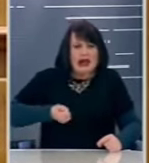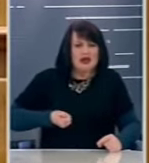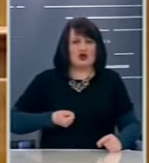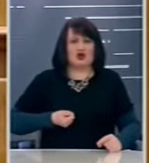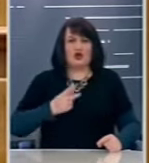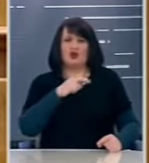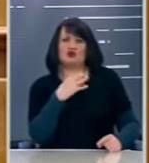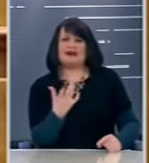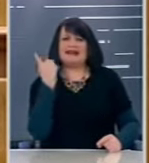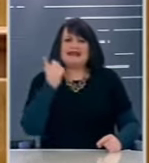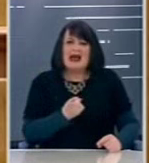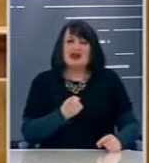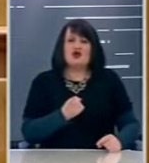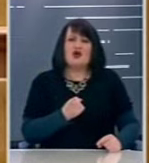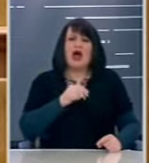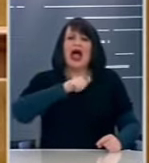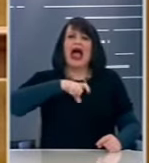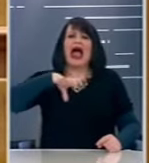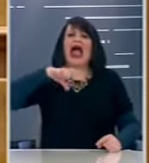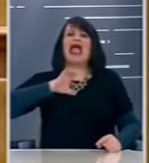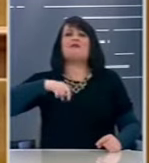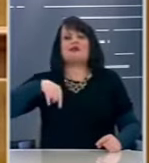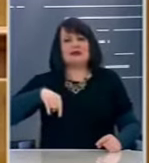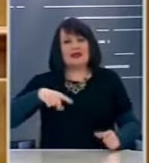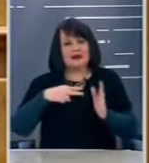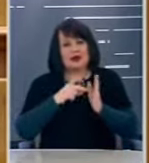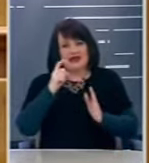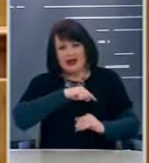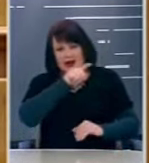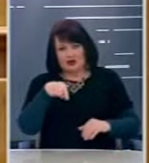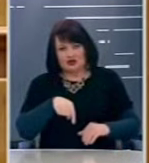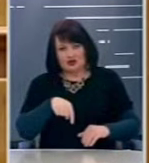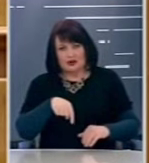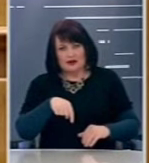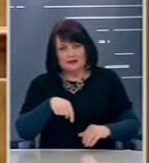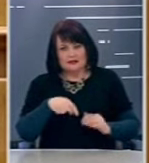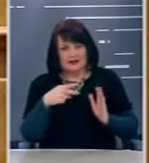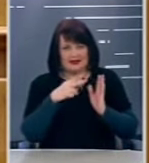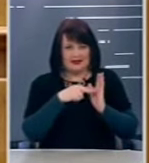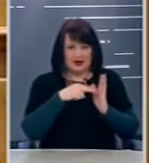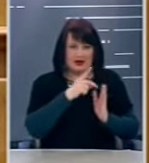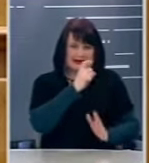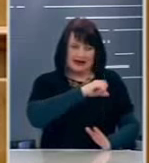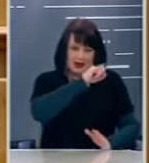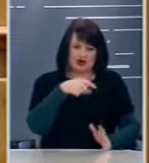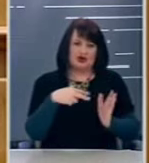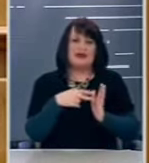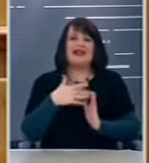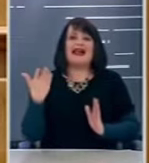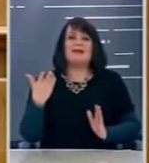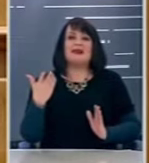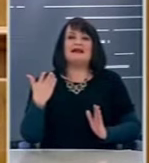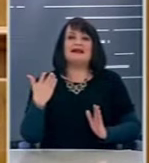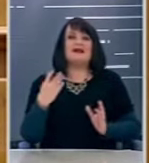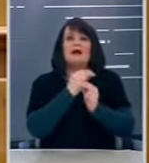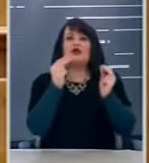το 25% του εθνικού πλούτου από το 2010 ως το 2015, το αποτέλεσμα ήταν πάντοτε να